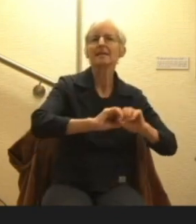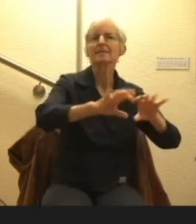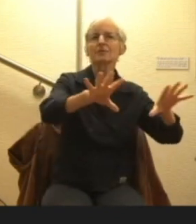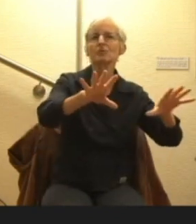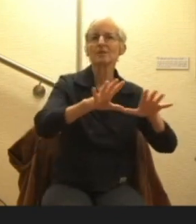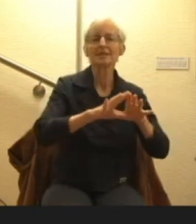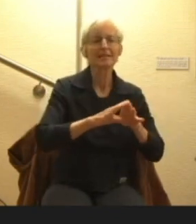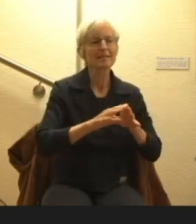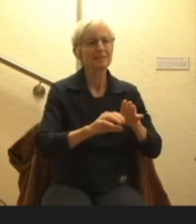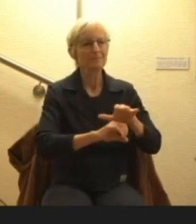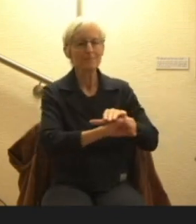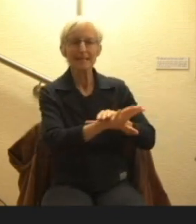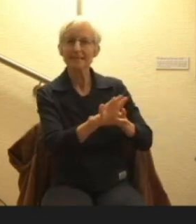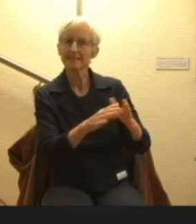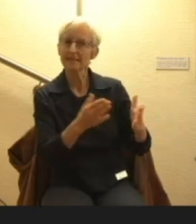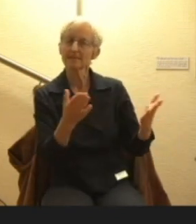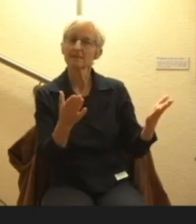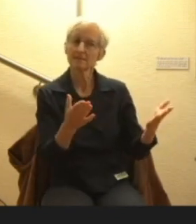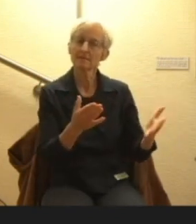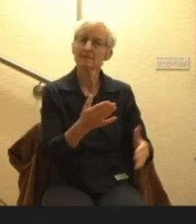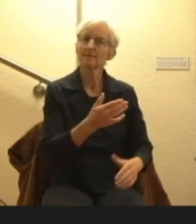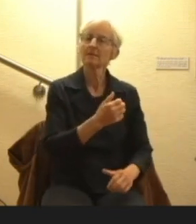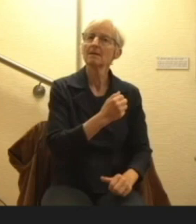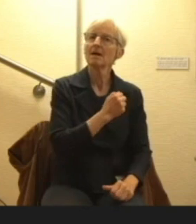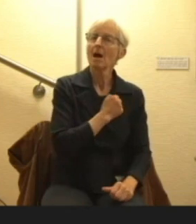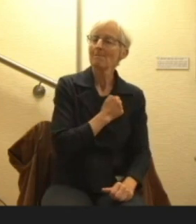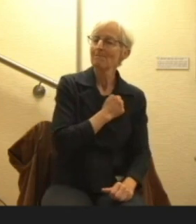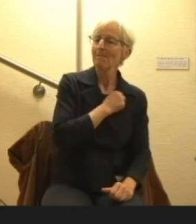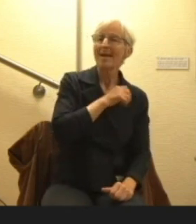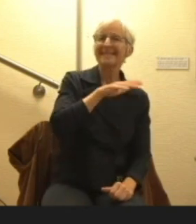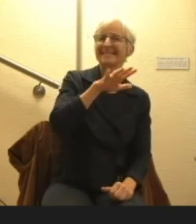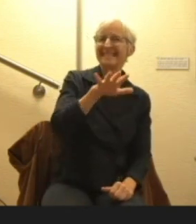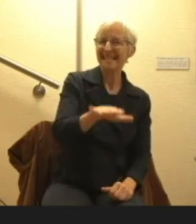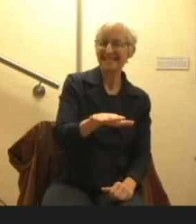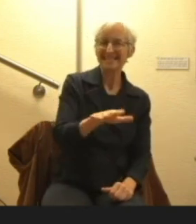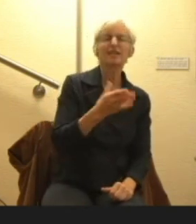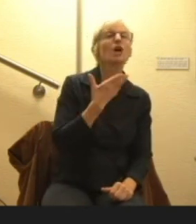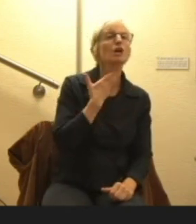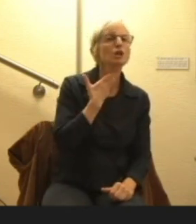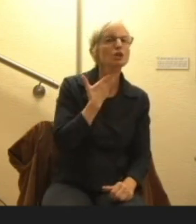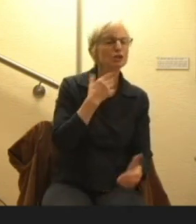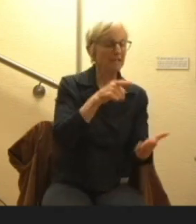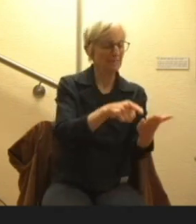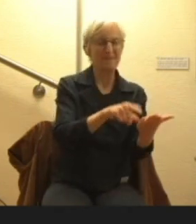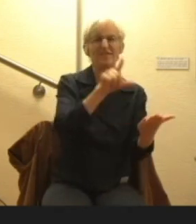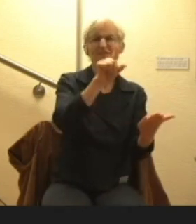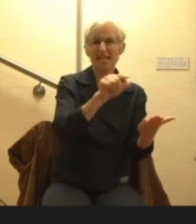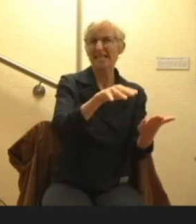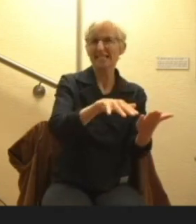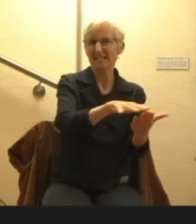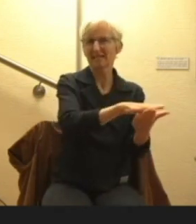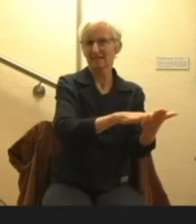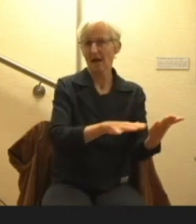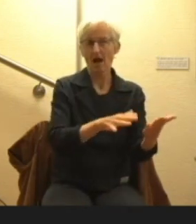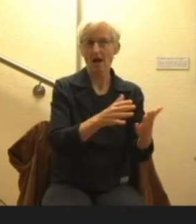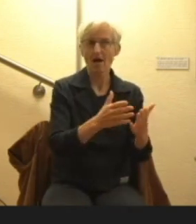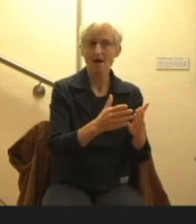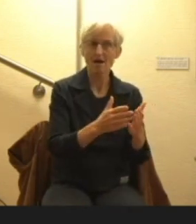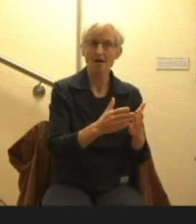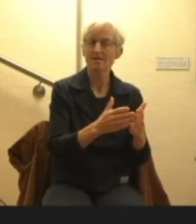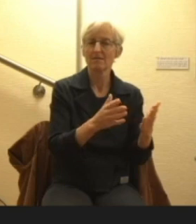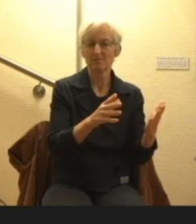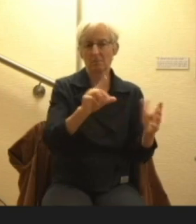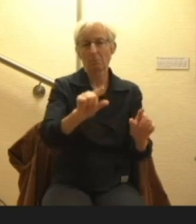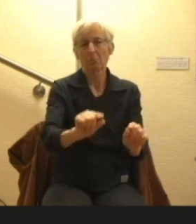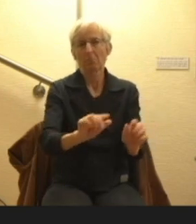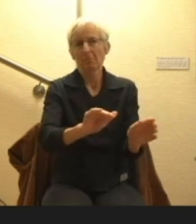sind palästinensische Stimmen auf jeden Fall unterrepräsentiert, deutlich unterrepräsentiert. Und ich glaube, dass das auch darum ein großes Problem ist, weil das